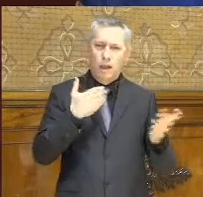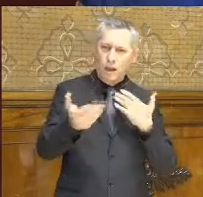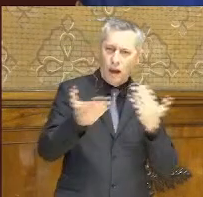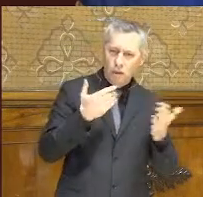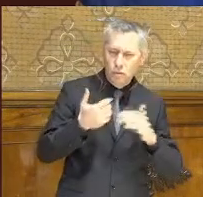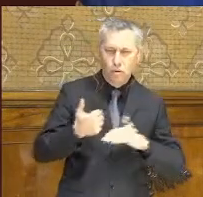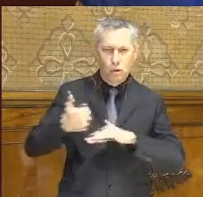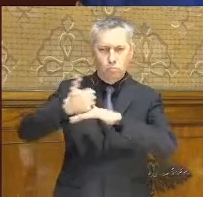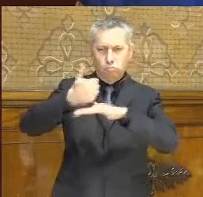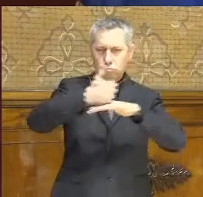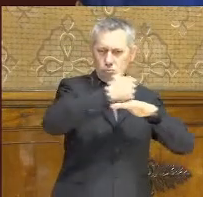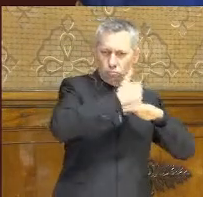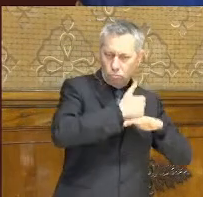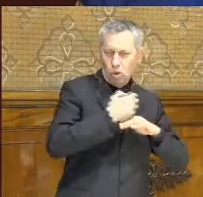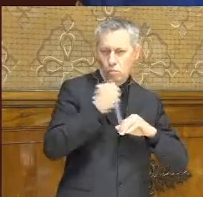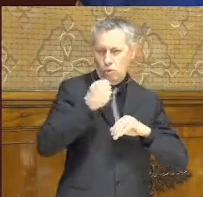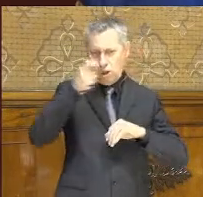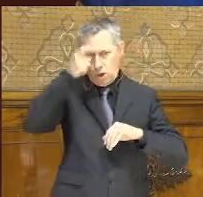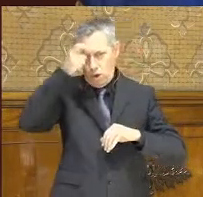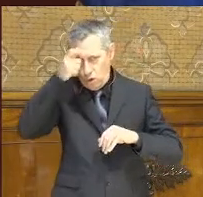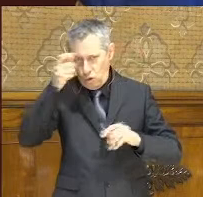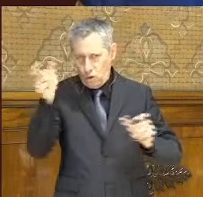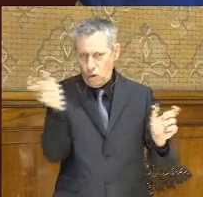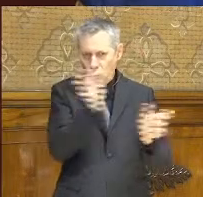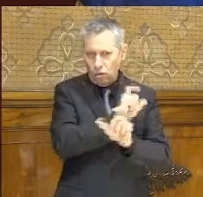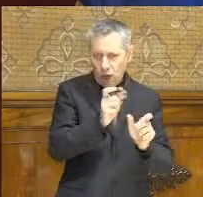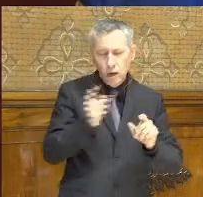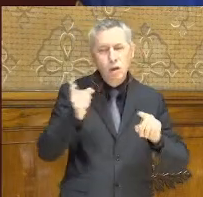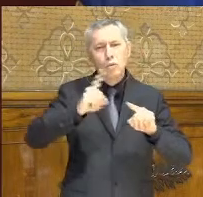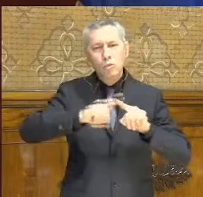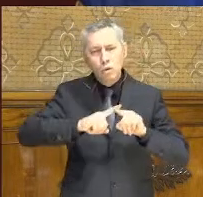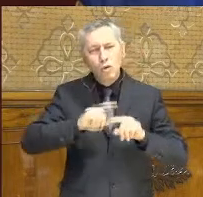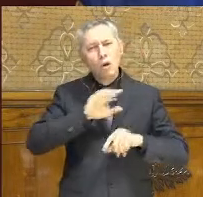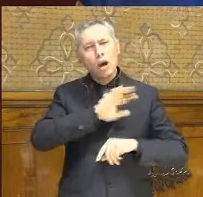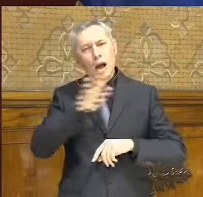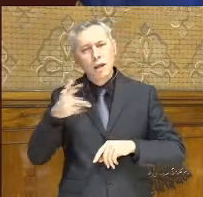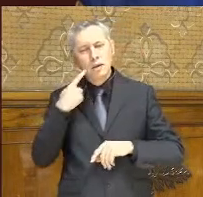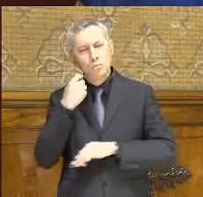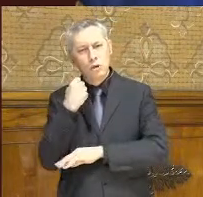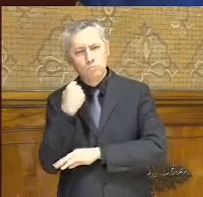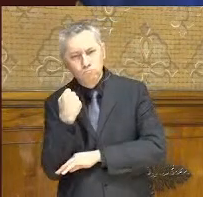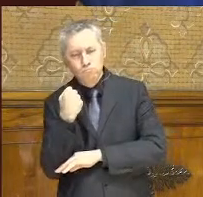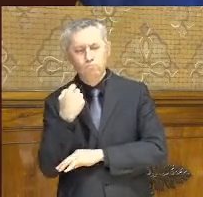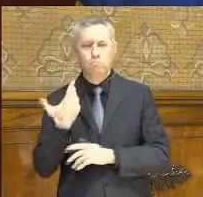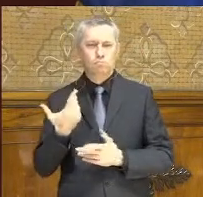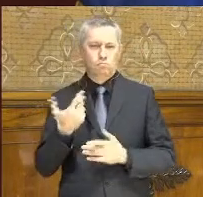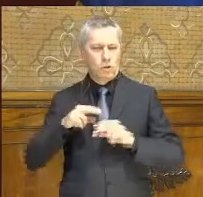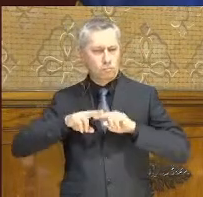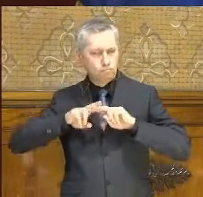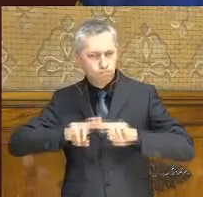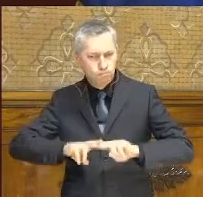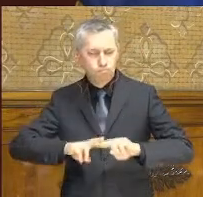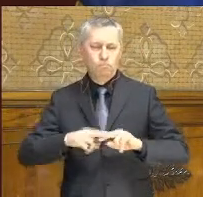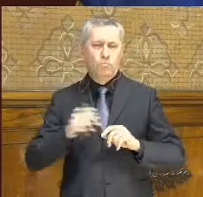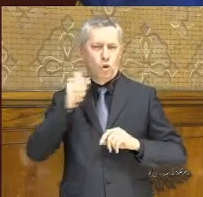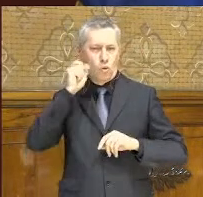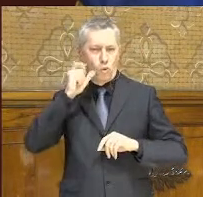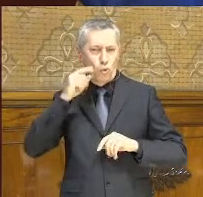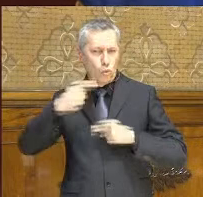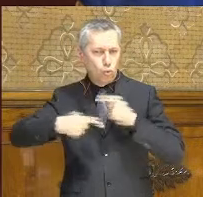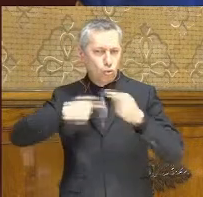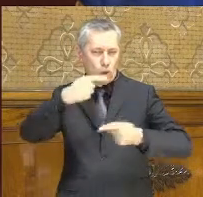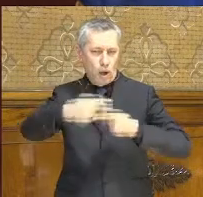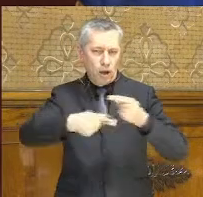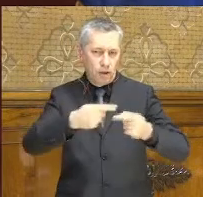potere, ma anche la continuazione di forme di resistenza, di negoziazione, di traduzione culturale.